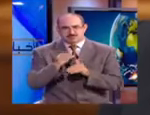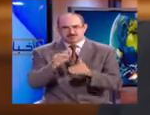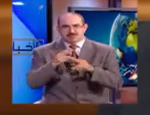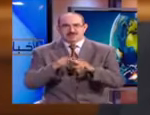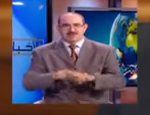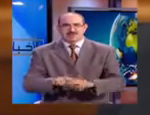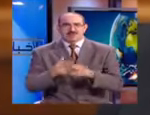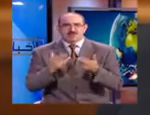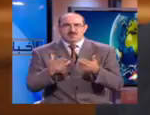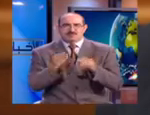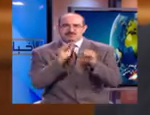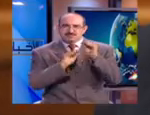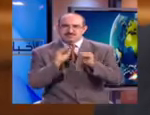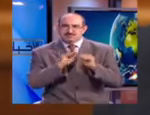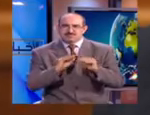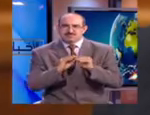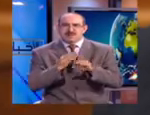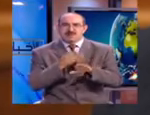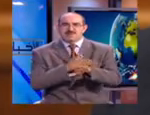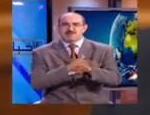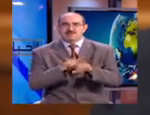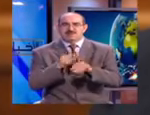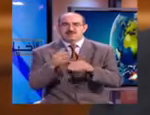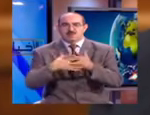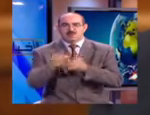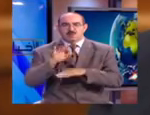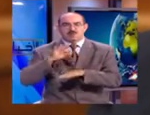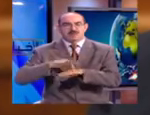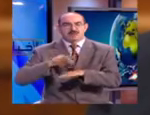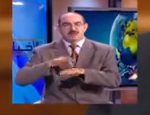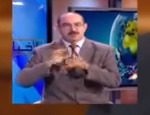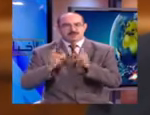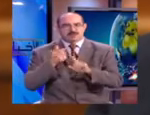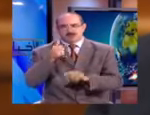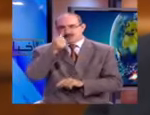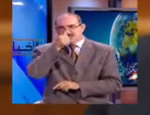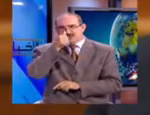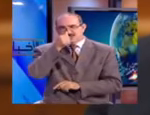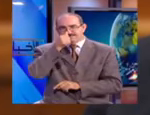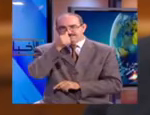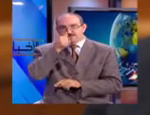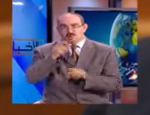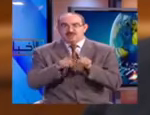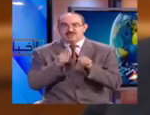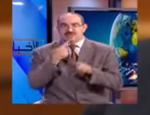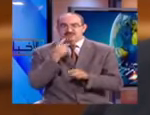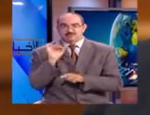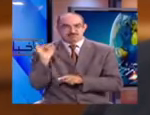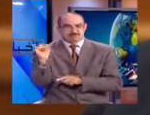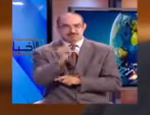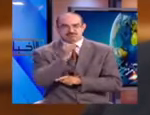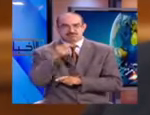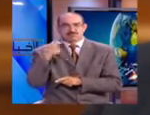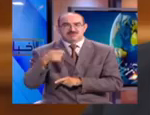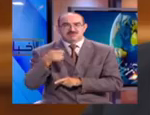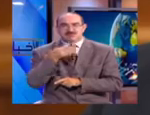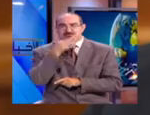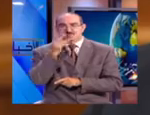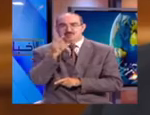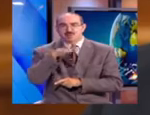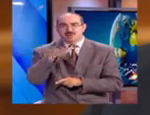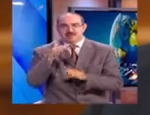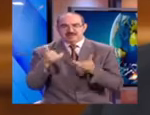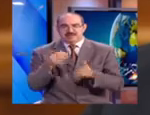تبقى من فترة نقاها بعد مغادرته المستشفى المتخصص بألمانيا، ويطمئن السيد الرئيس الشعب